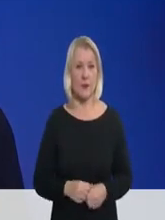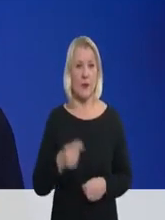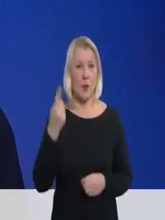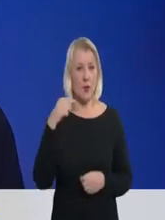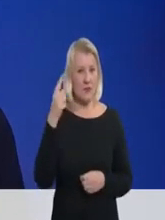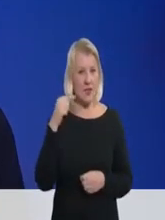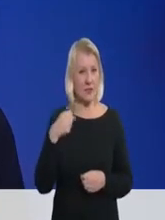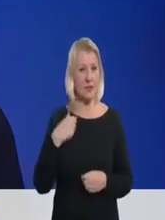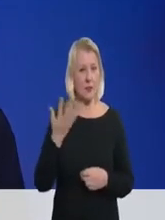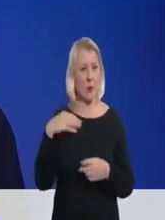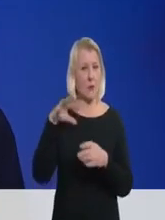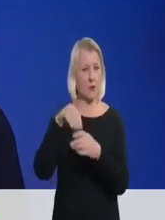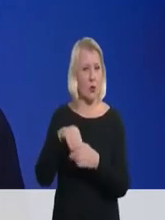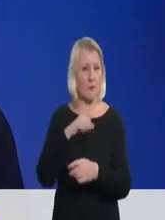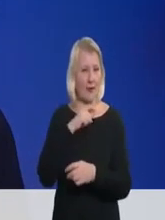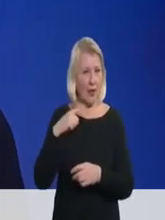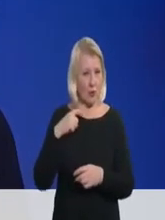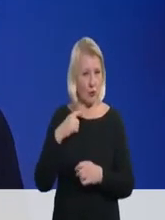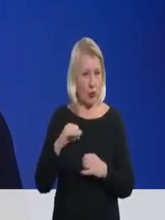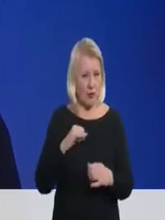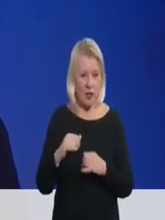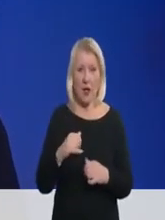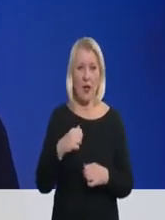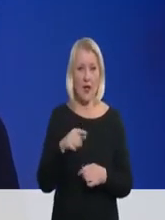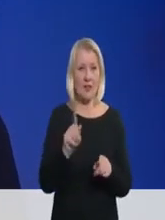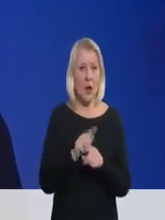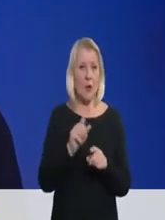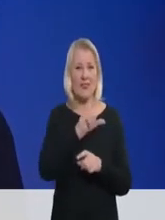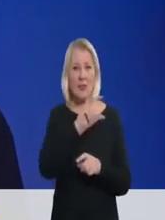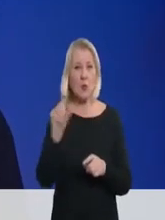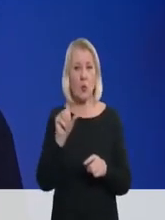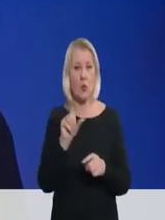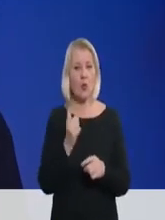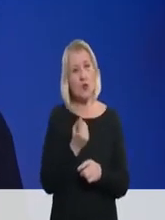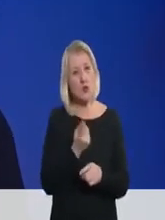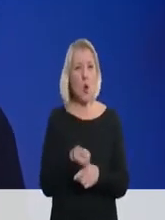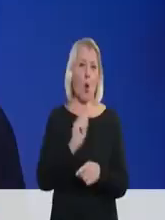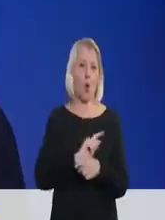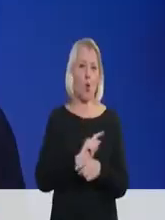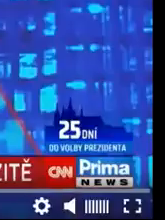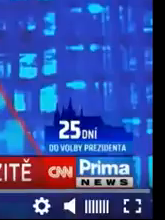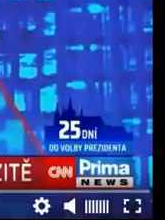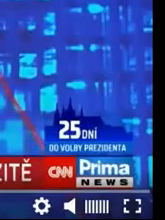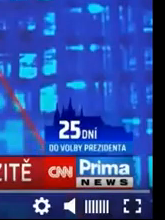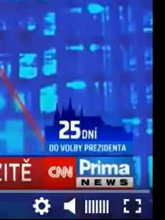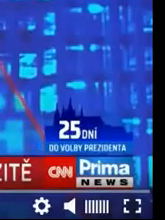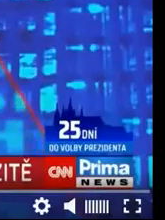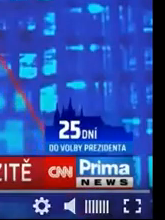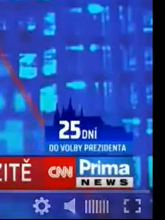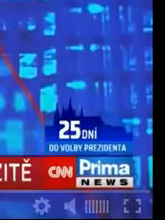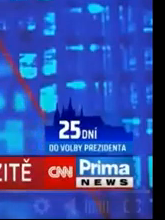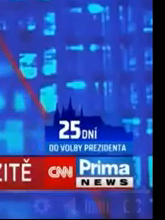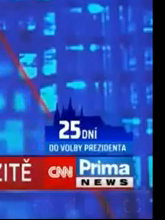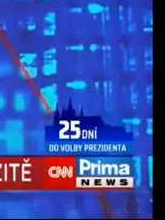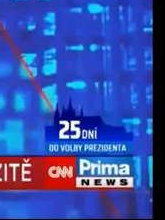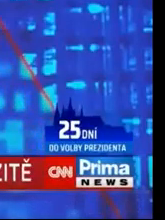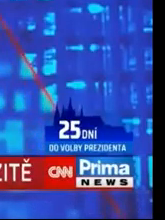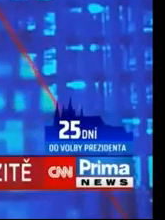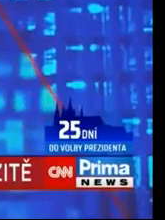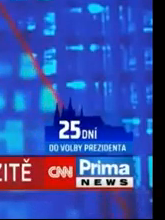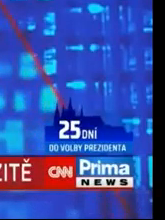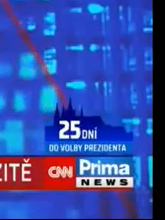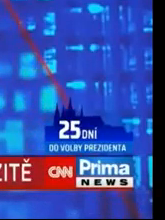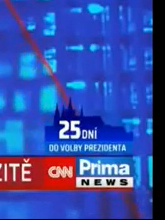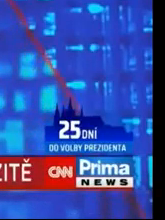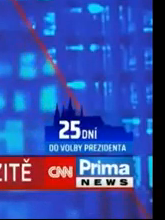kde jsem byla rektorkou, žádné tituly ke koupi nebyly, to není pravda. Kontrola odhalila pochybení